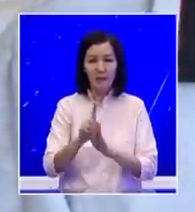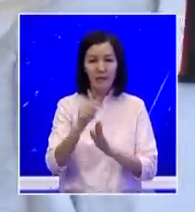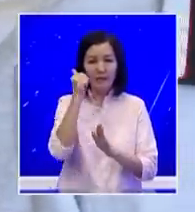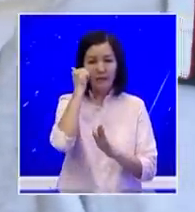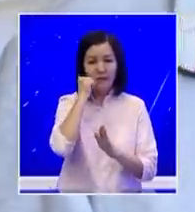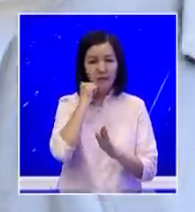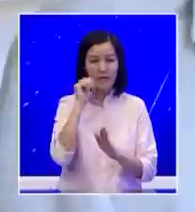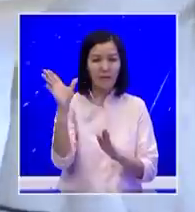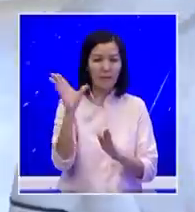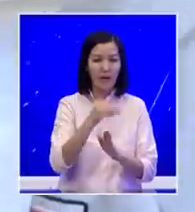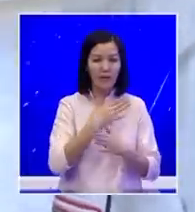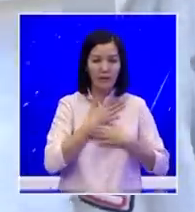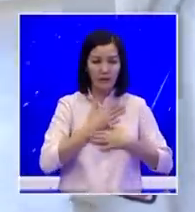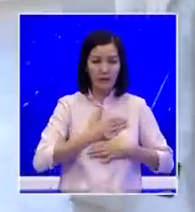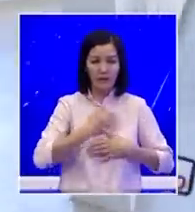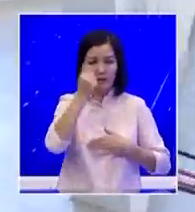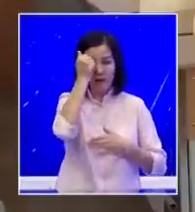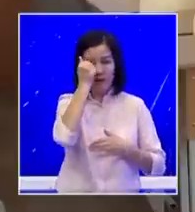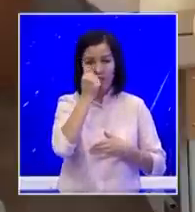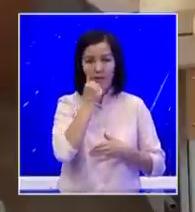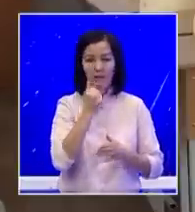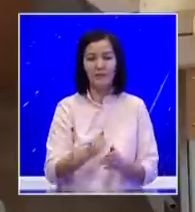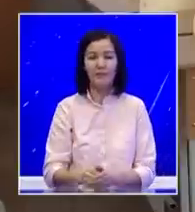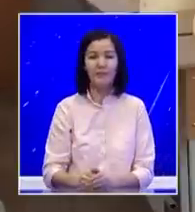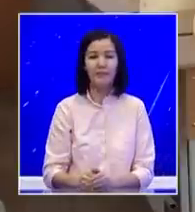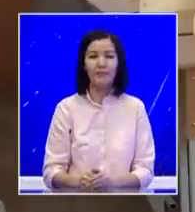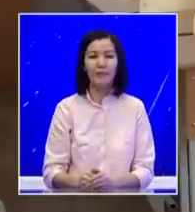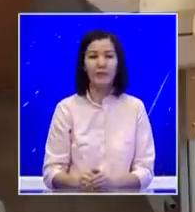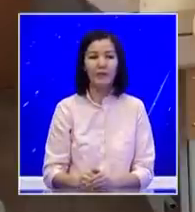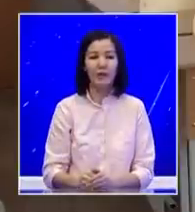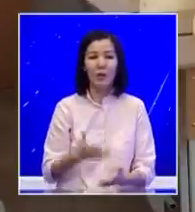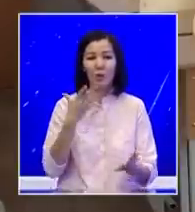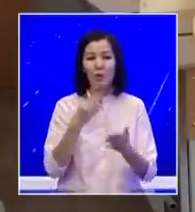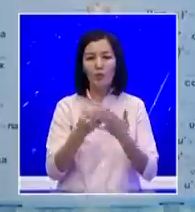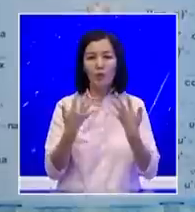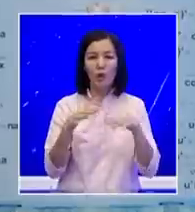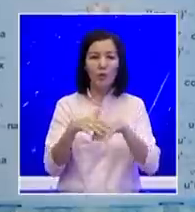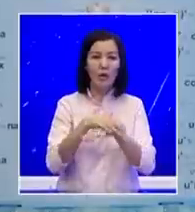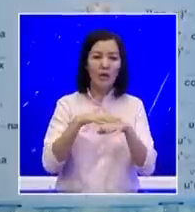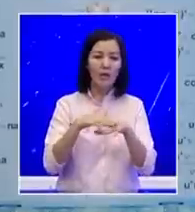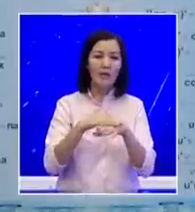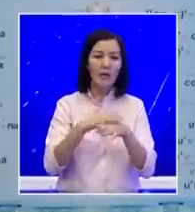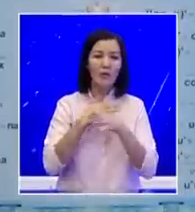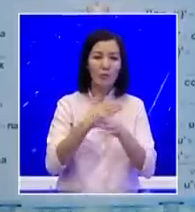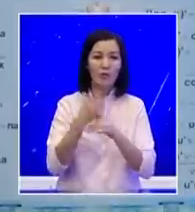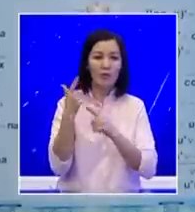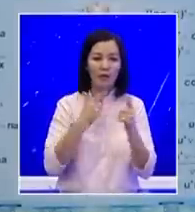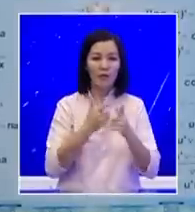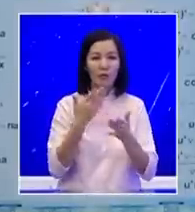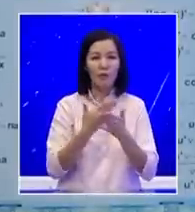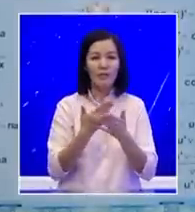еңкейген қарияға дейін рахметімізді айтып жатырмыз. Молдияр Нұрмолдаев ауылдастарына әрқашан қол ұшын созуға дайын тұрады.